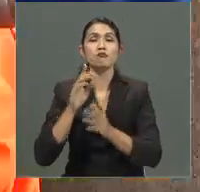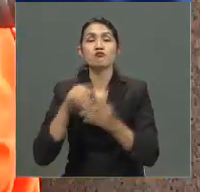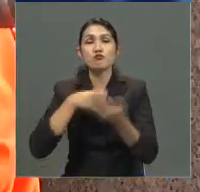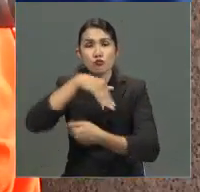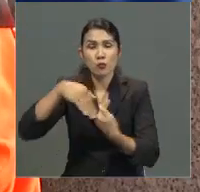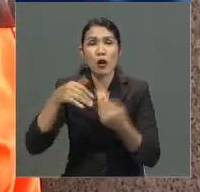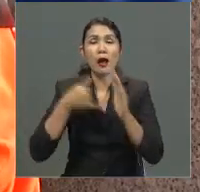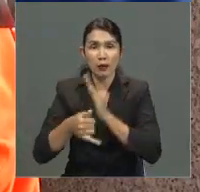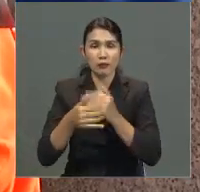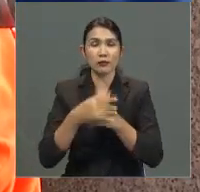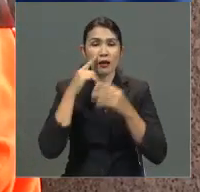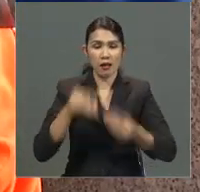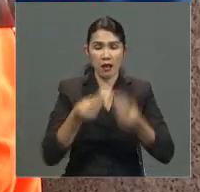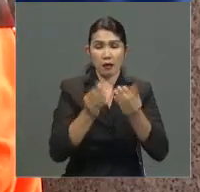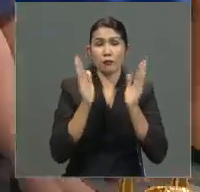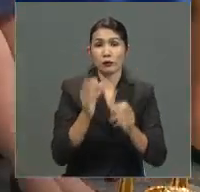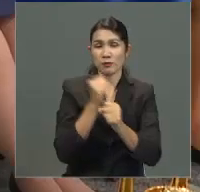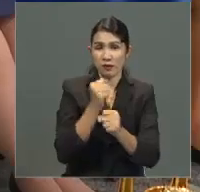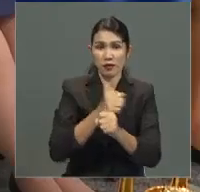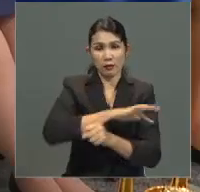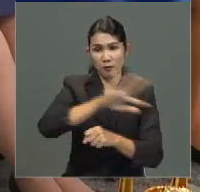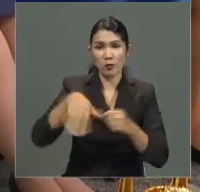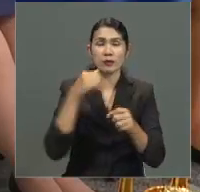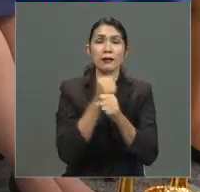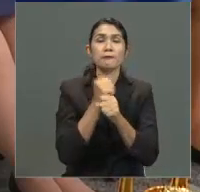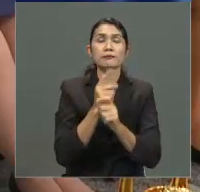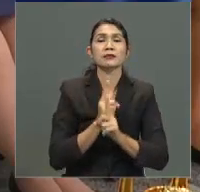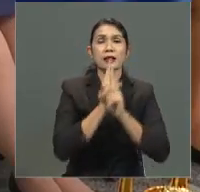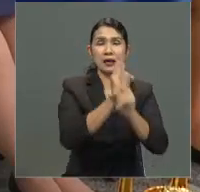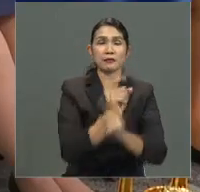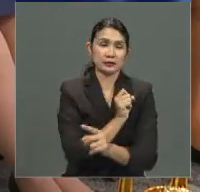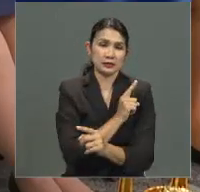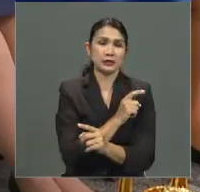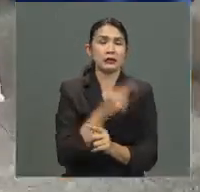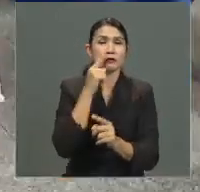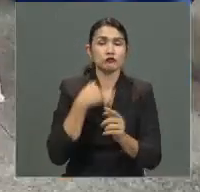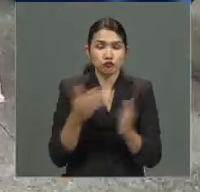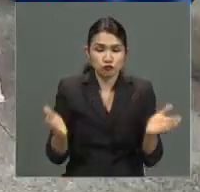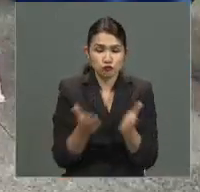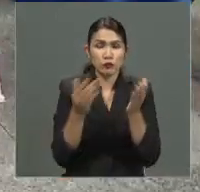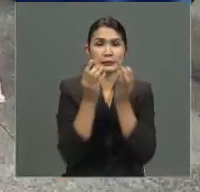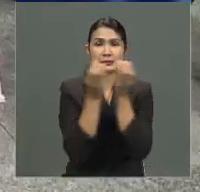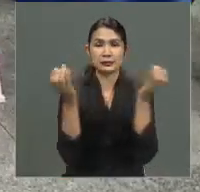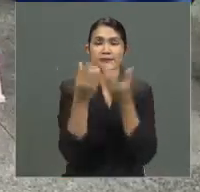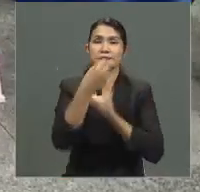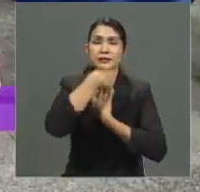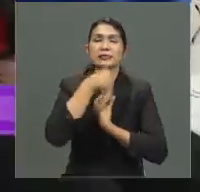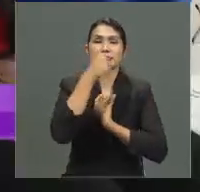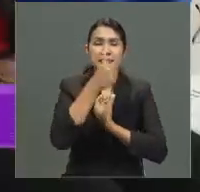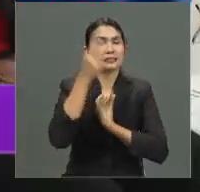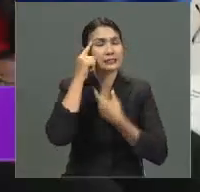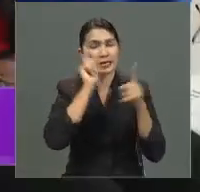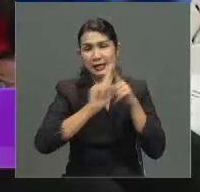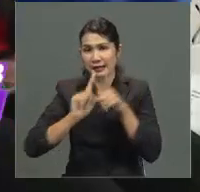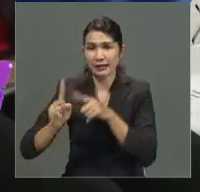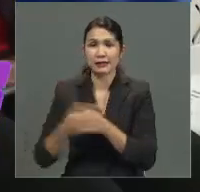าไทเพื่อให้ข้าราชการและเจ้าหน้าที่ร่วมกิจกรรมทางพระพุทธศาสนาอันเป็นการส่งเสริมคุณธรรมและจริยธรรมซึ่